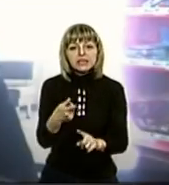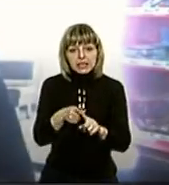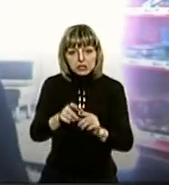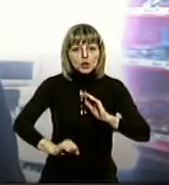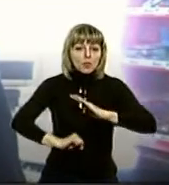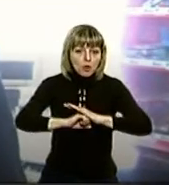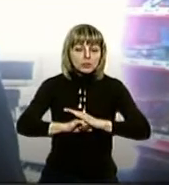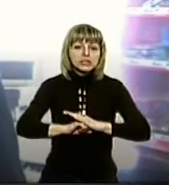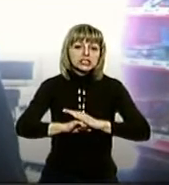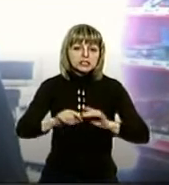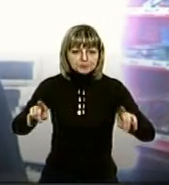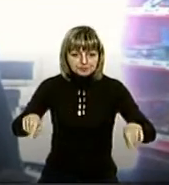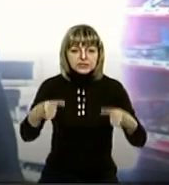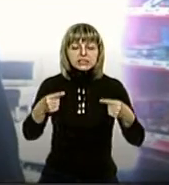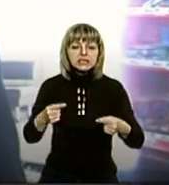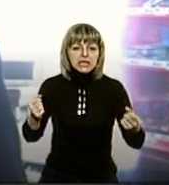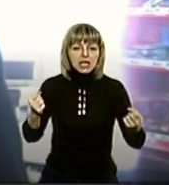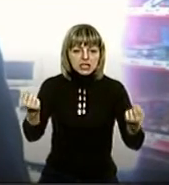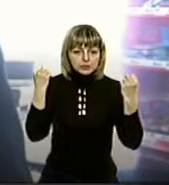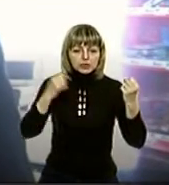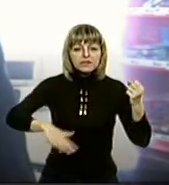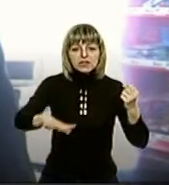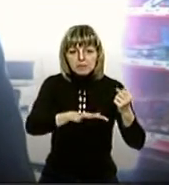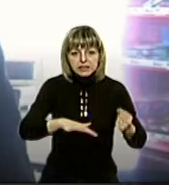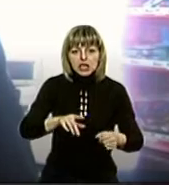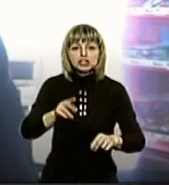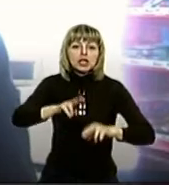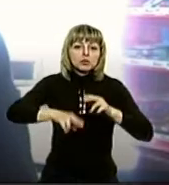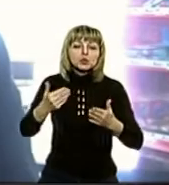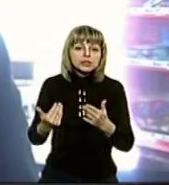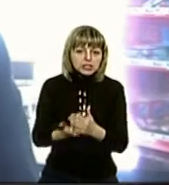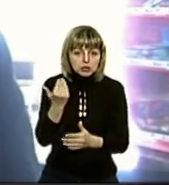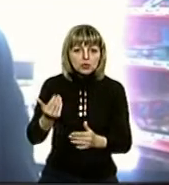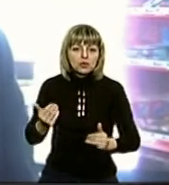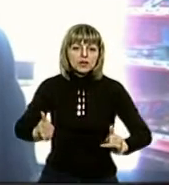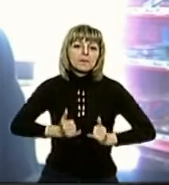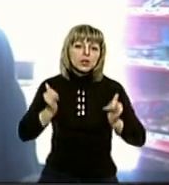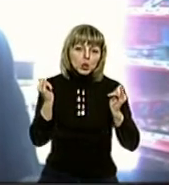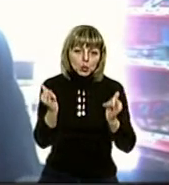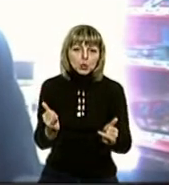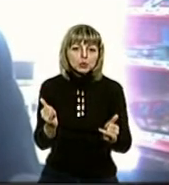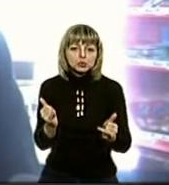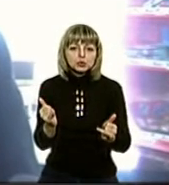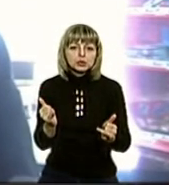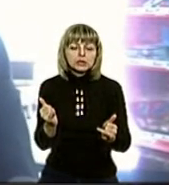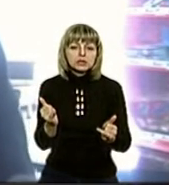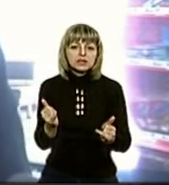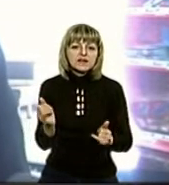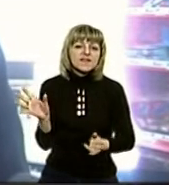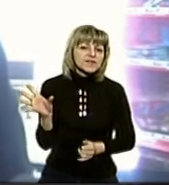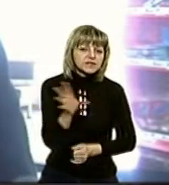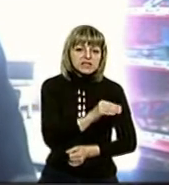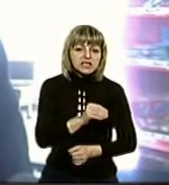поприщі відбудовуються майданчики, створені майданчики. Ну що ж, приурочую, звичайно,